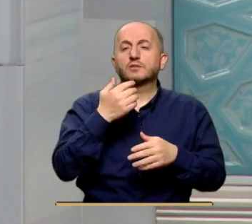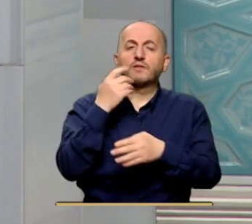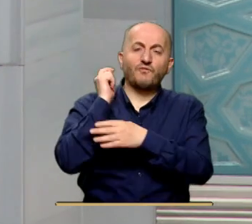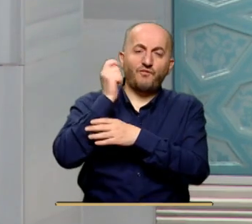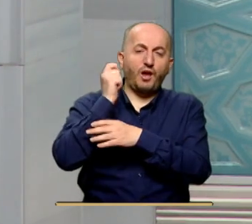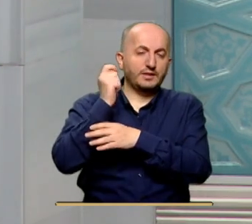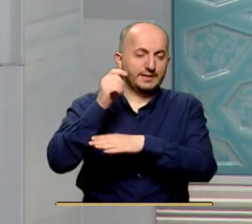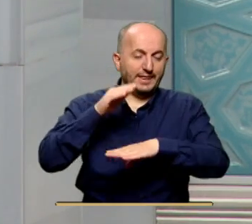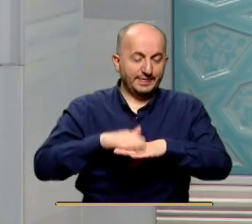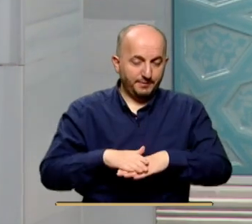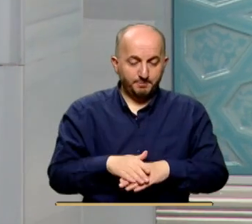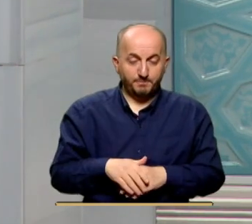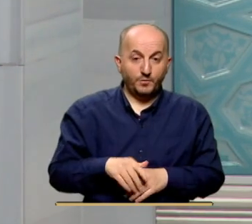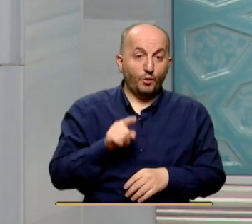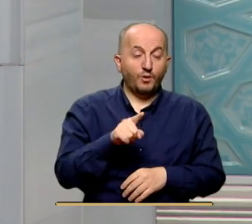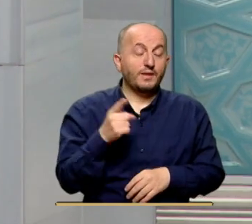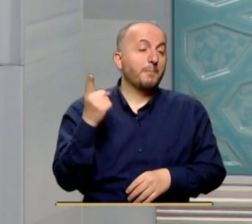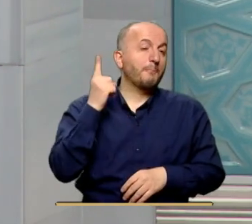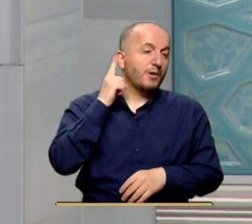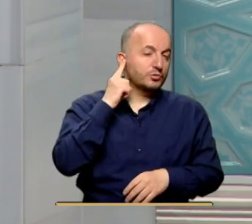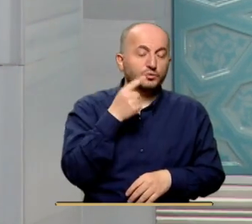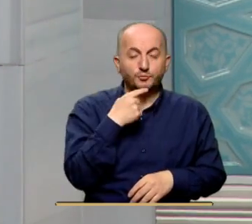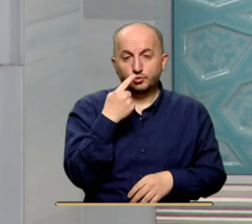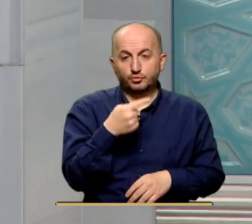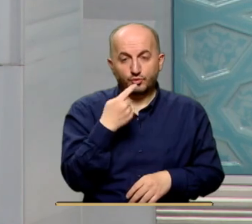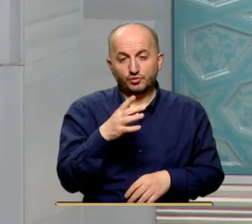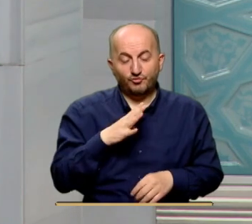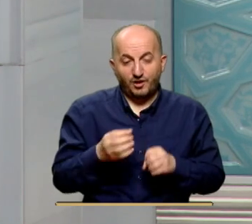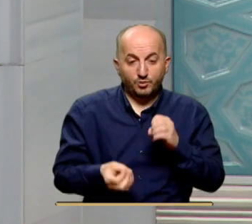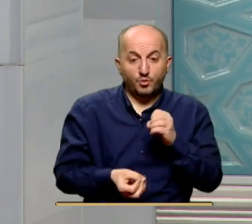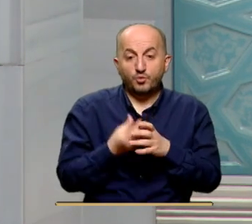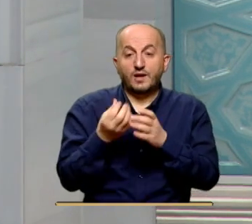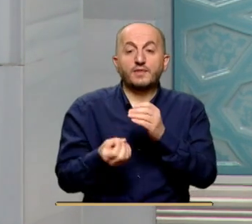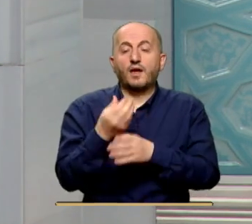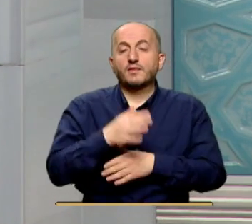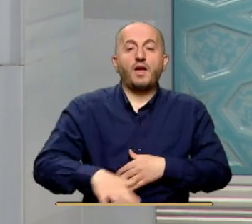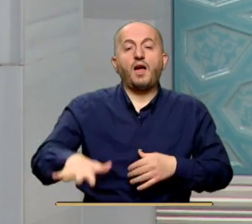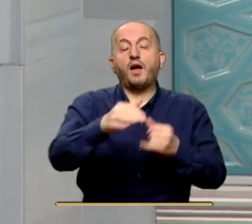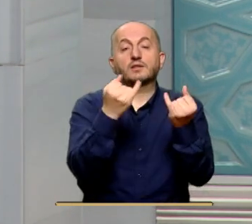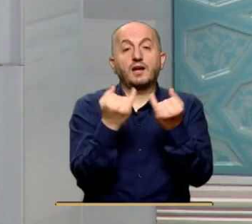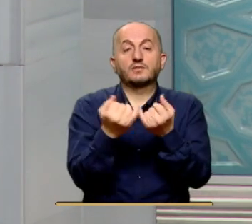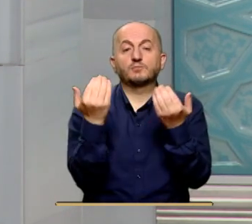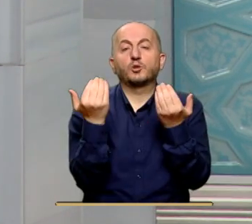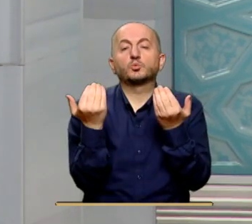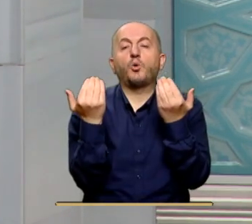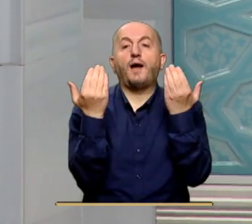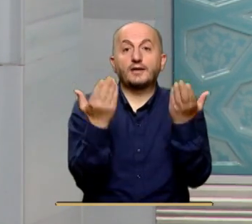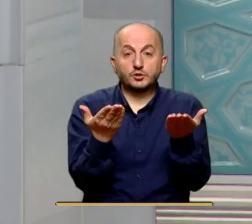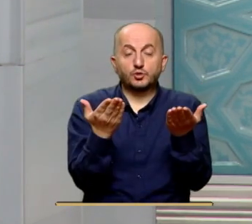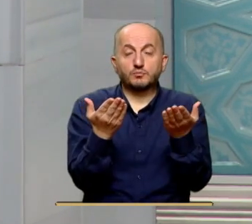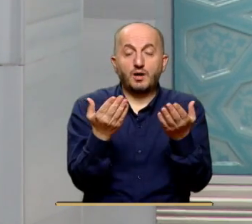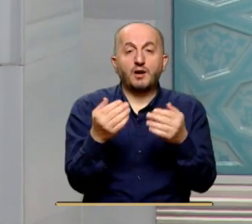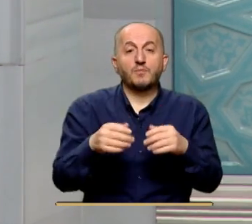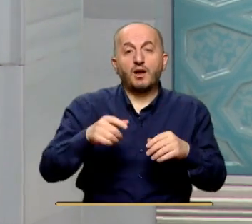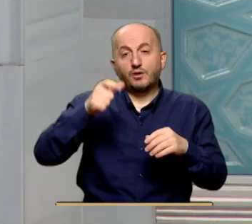orada meşhur bir sözüm vardır. Üreten her kardeşime dua ediyorum. Ama